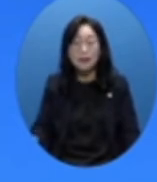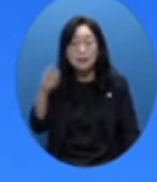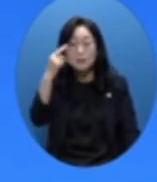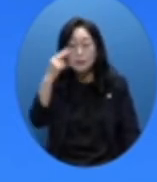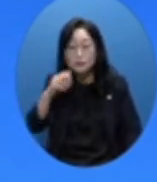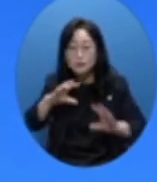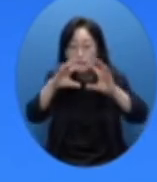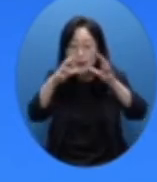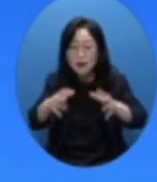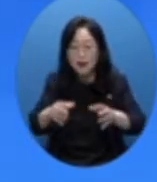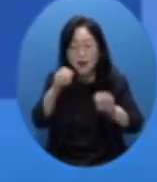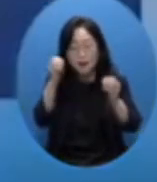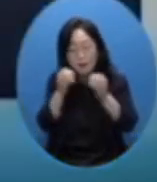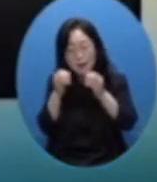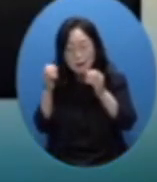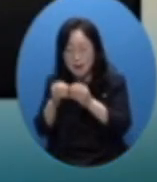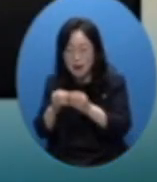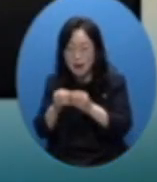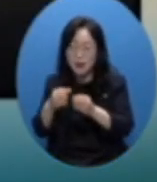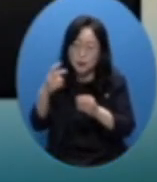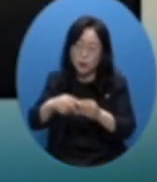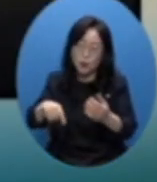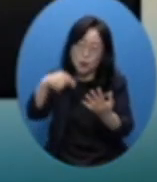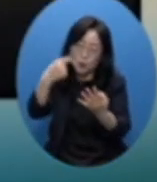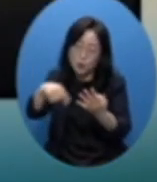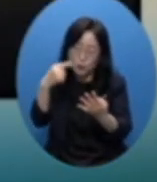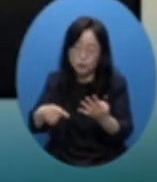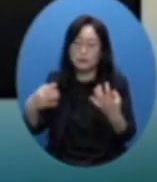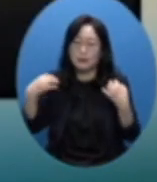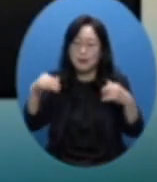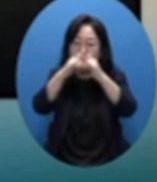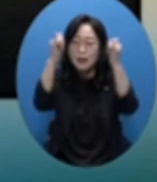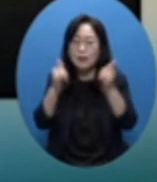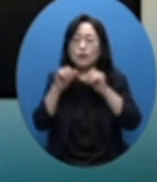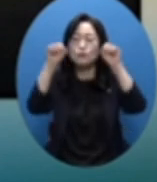작가 요 교육가 여 사회운동 간 로써